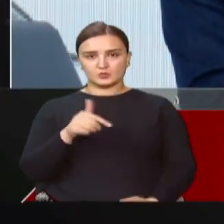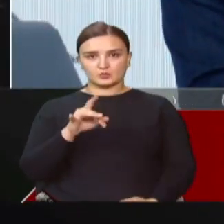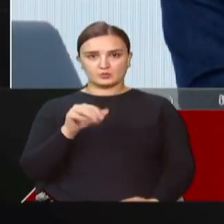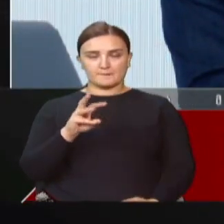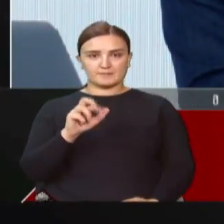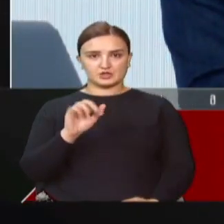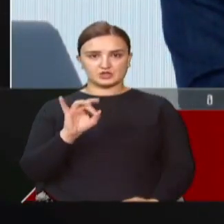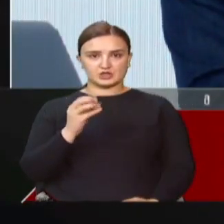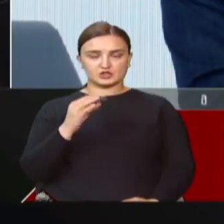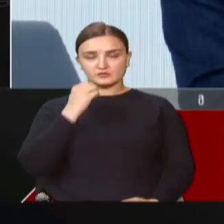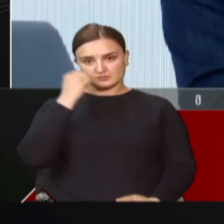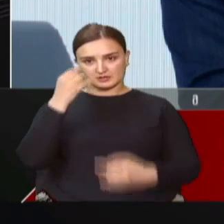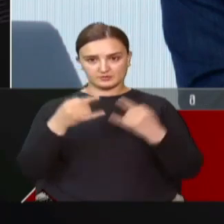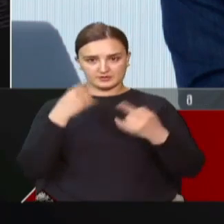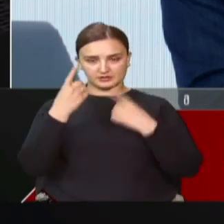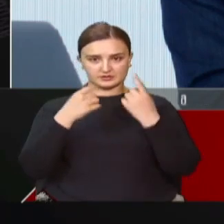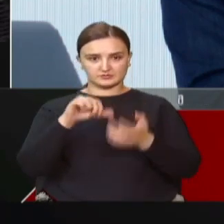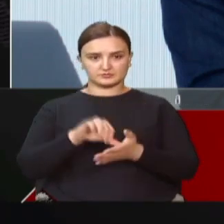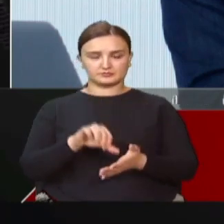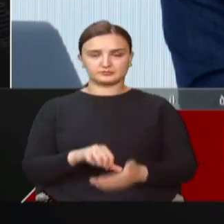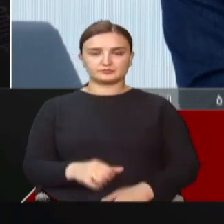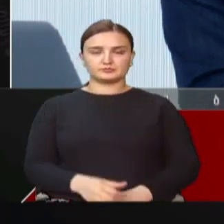Გამარჯობა ბატონო გურა, მადლობა გადაცემაში მონაწილეობისთვის.